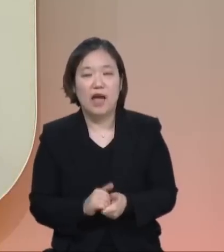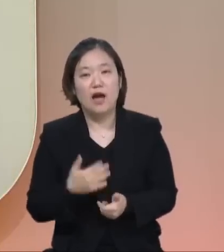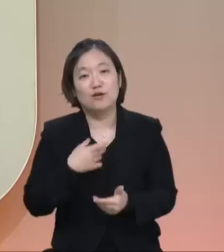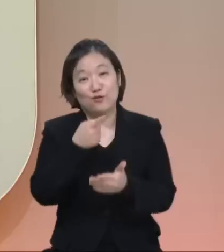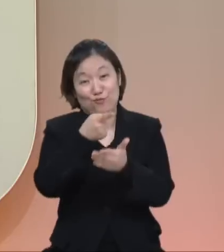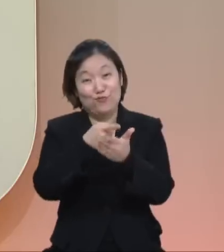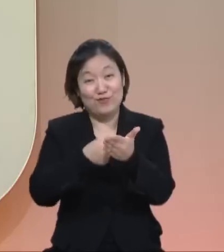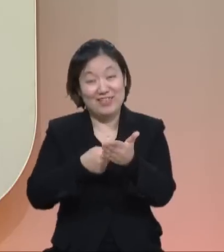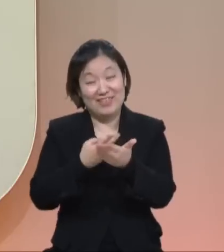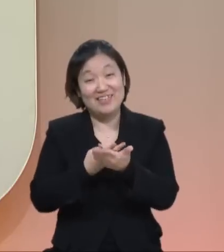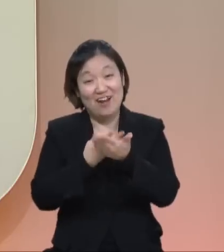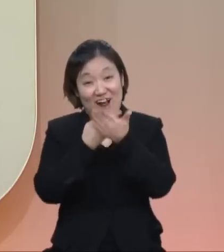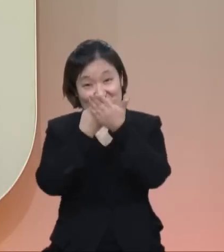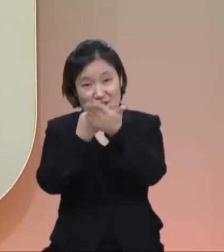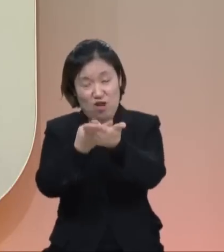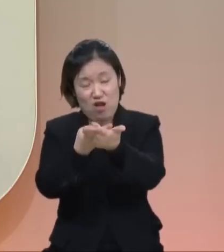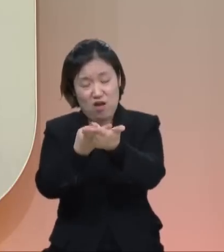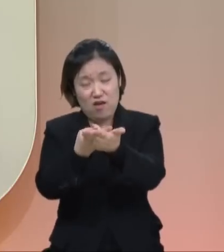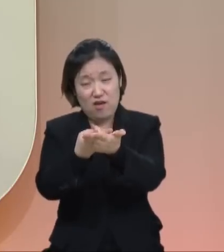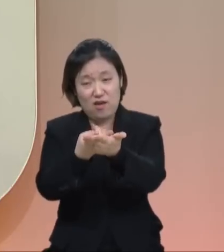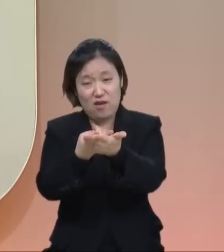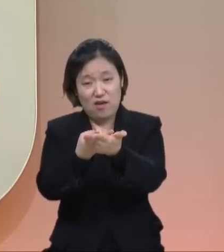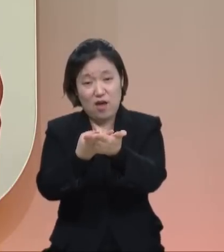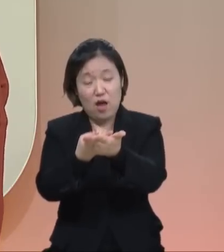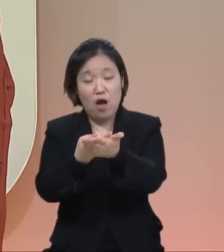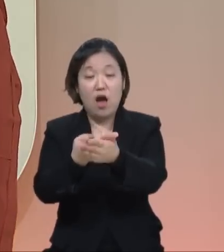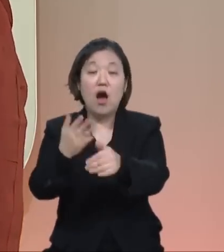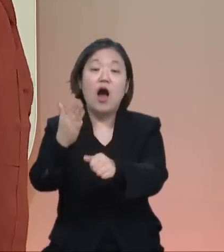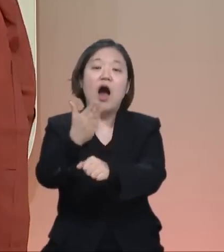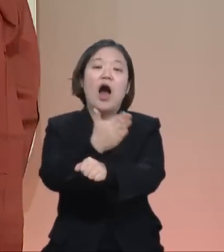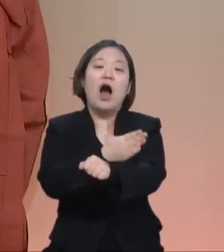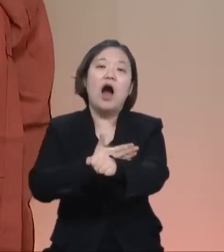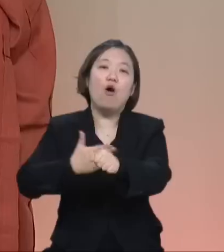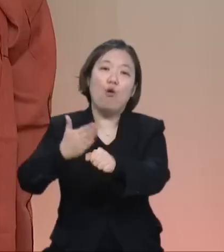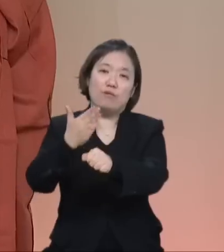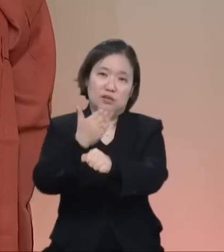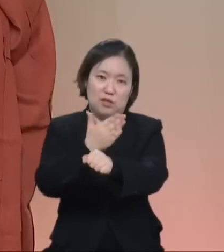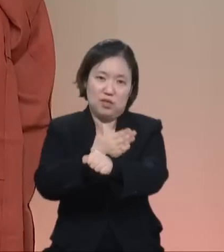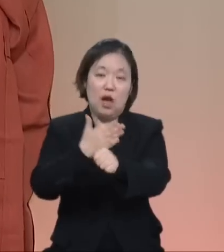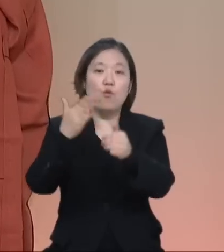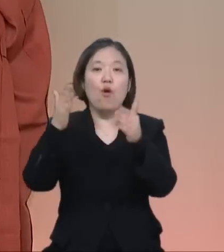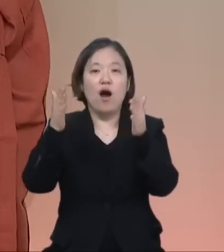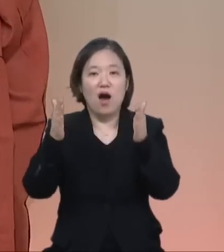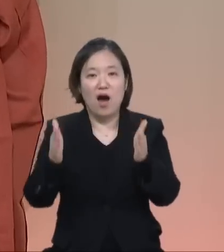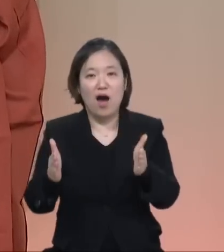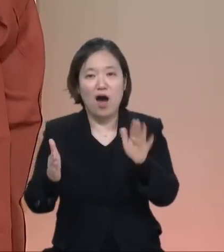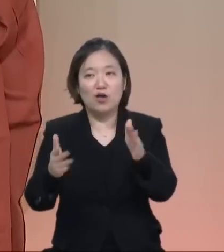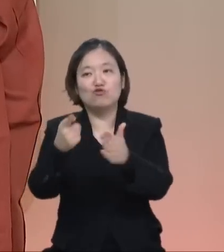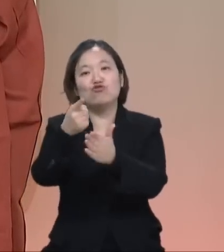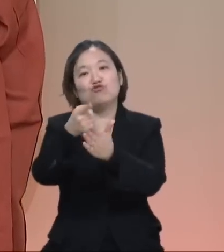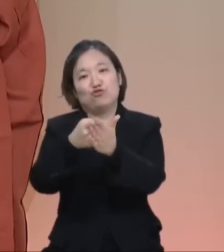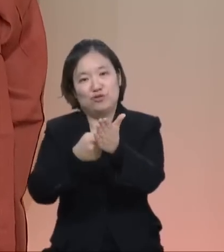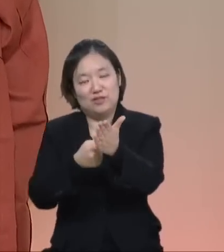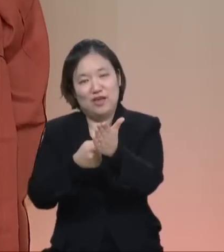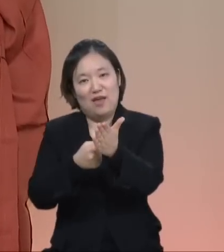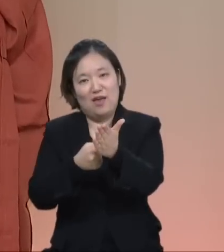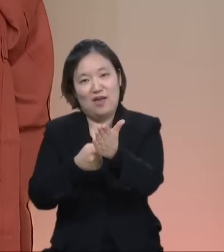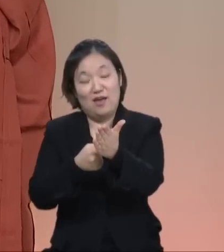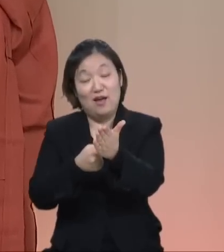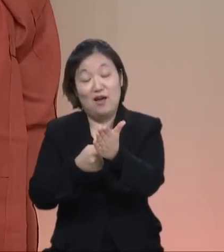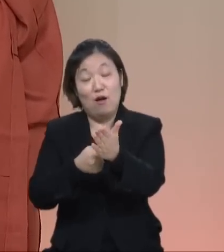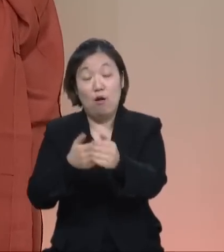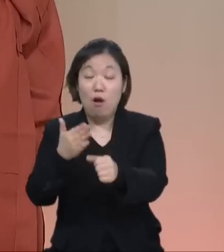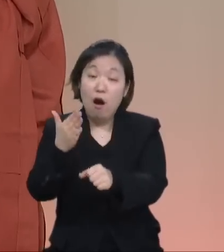수술실에 들어가고 9시간 동안 이제 수술실에서 수술을 받게 됩니다